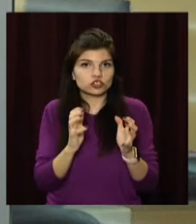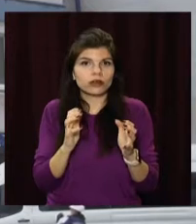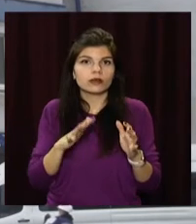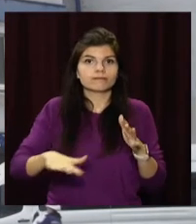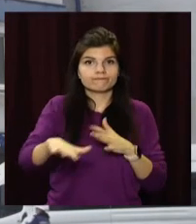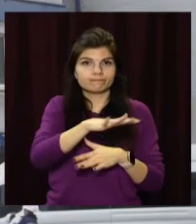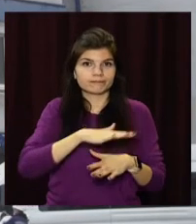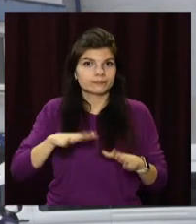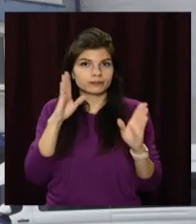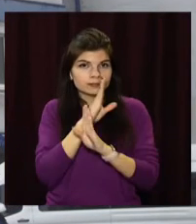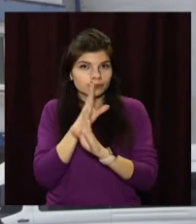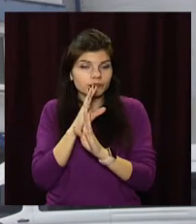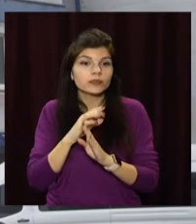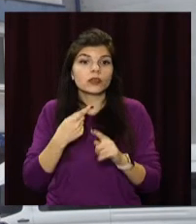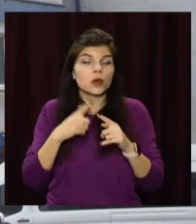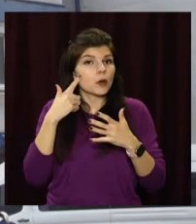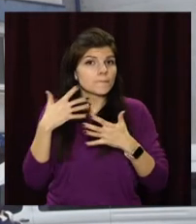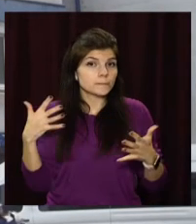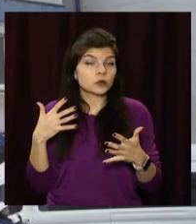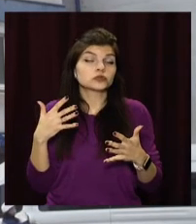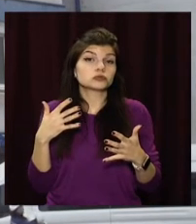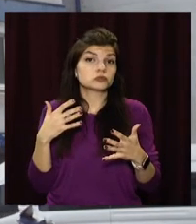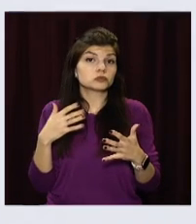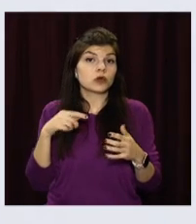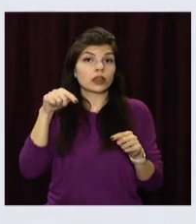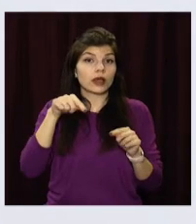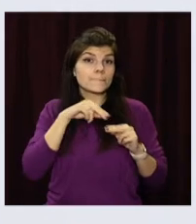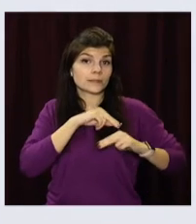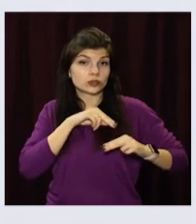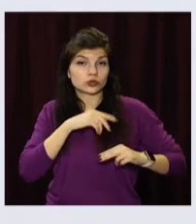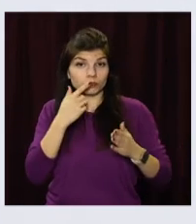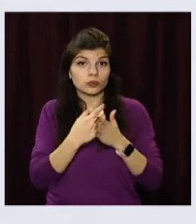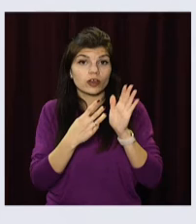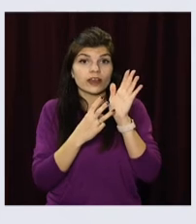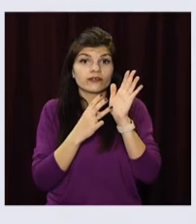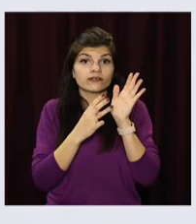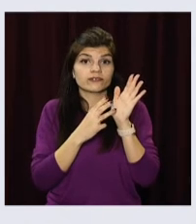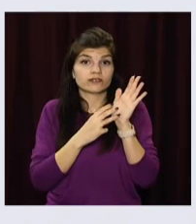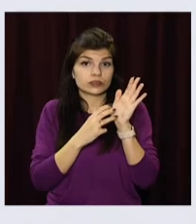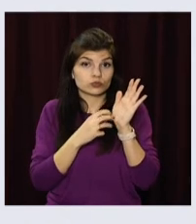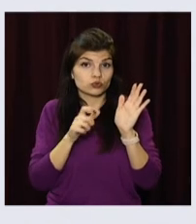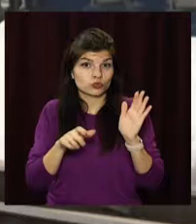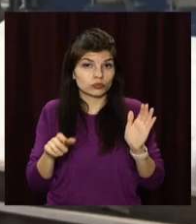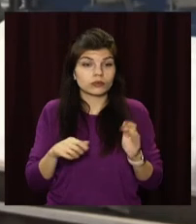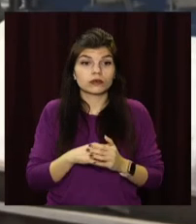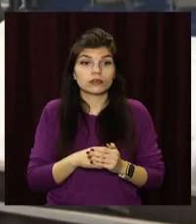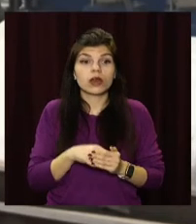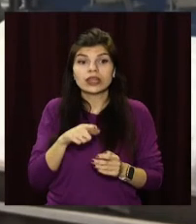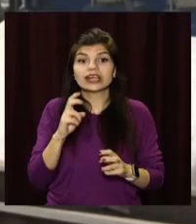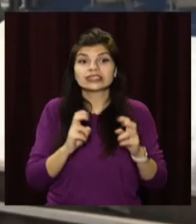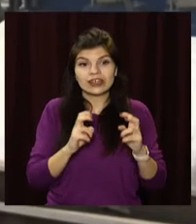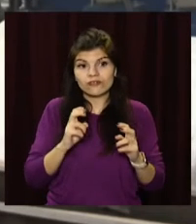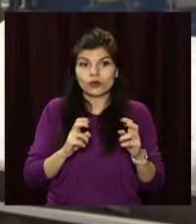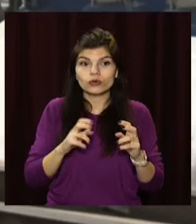збереження довкілля. Підприємство – одне з найбільших в Україні у своїй галузі. На ньому працюють майже 8 сотень людей. Також завод – один з